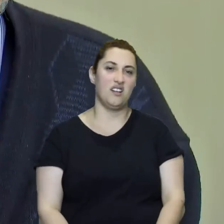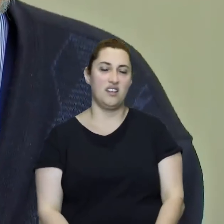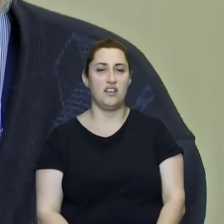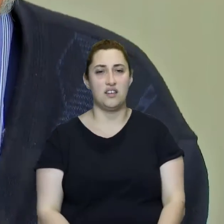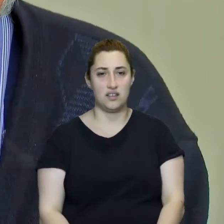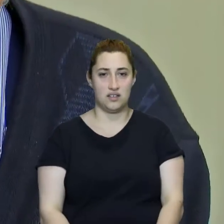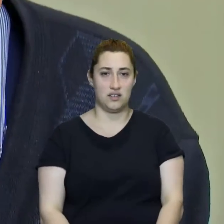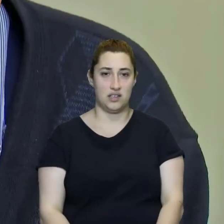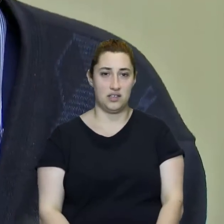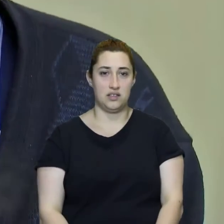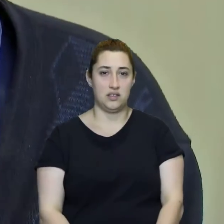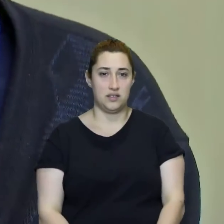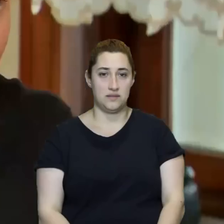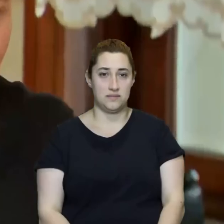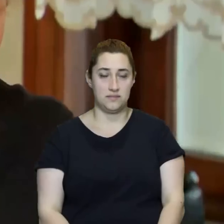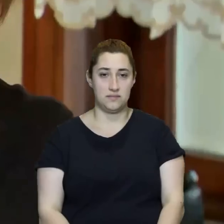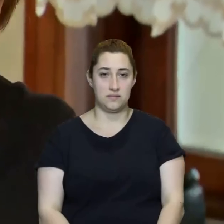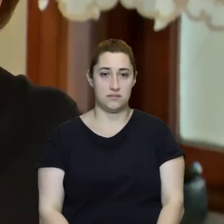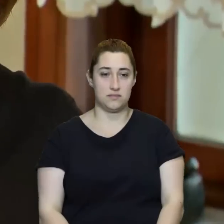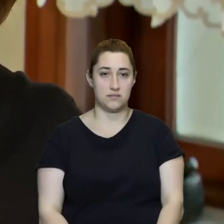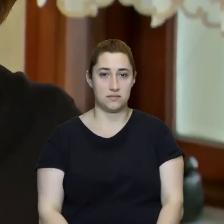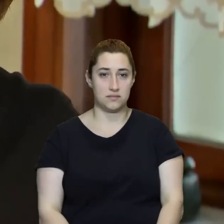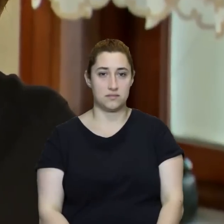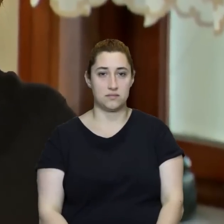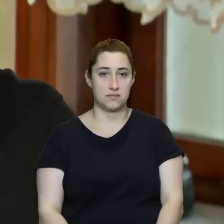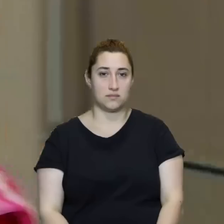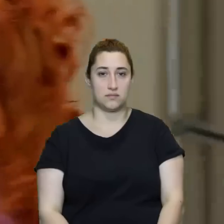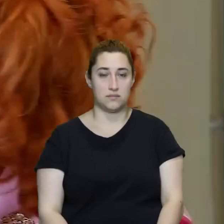çalışarak bakıyor. Aralarında bakıştılar.